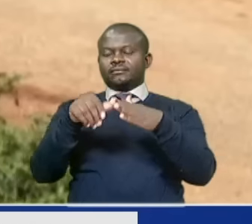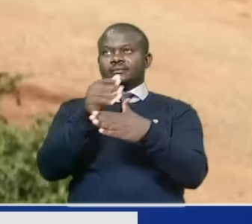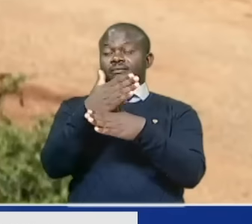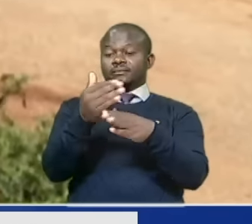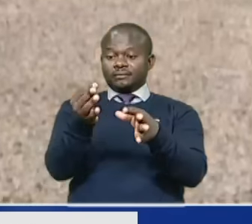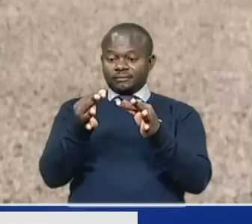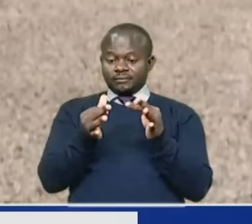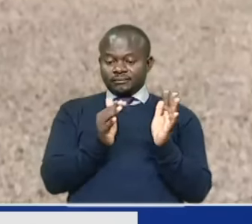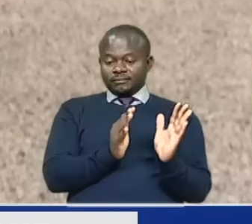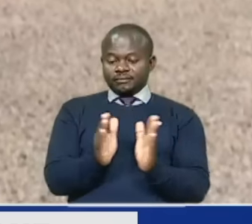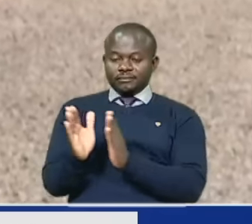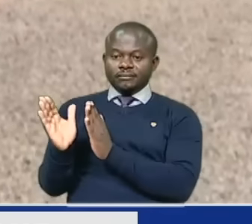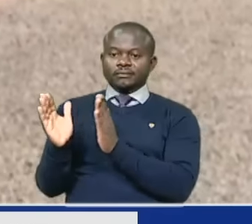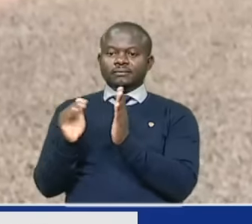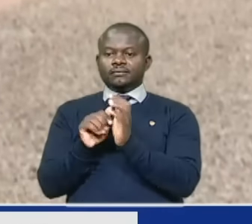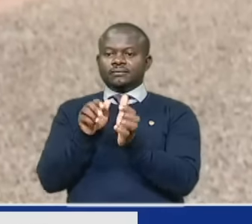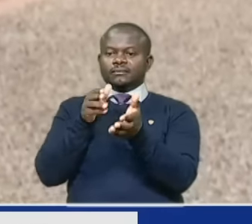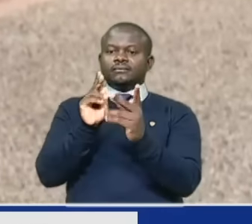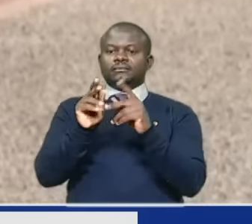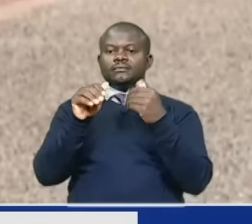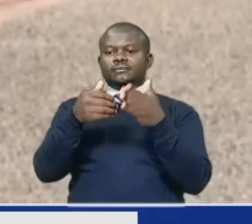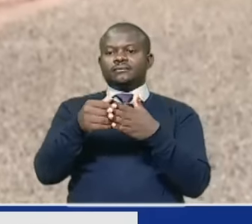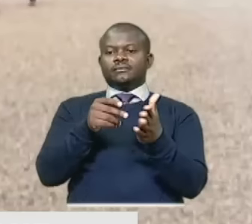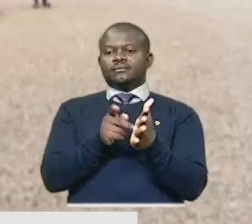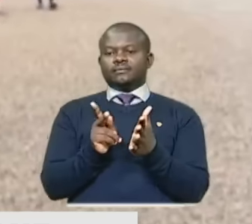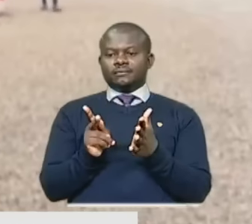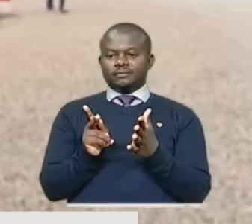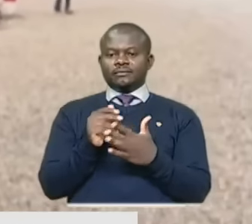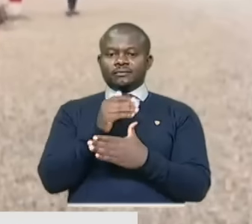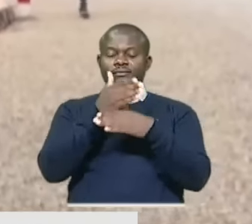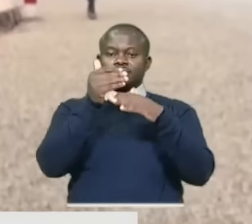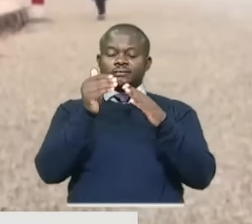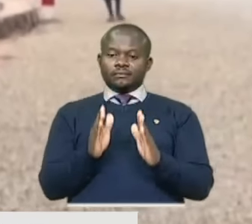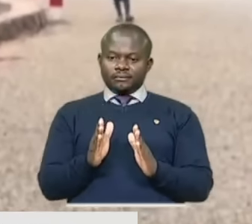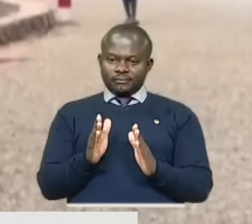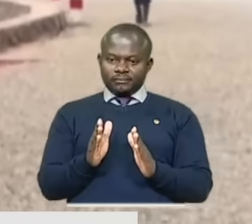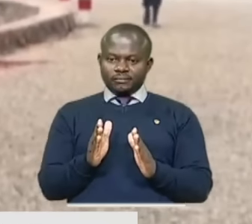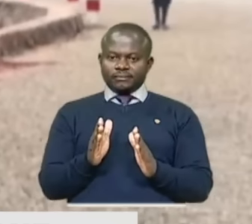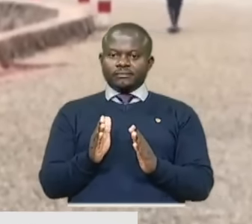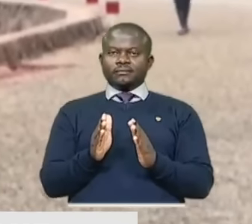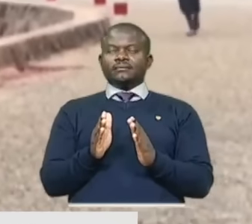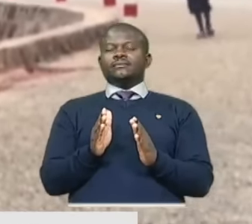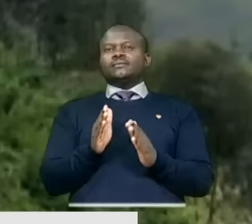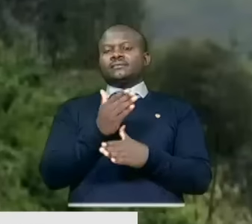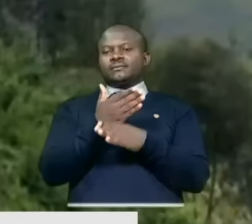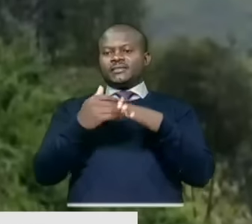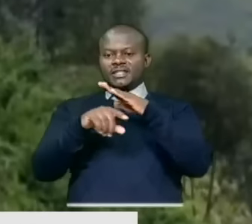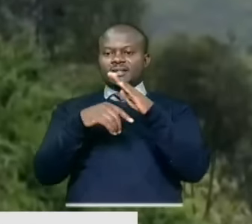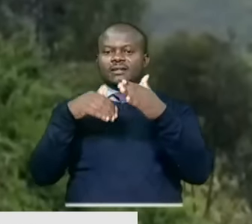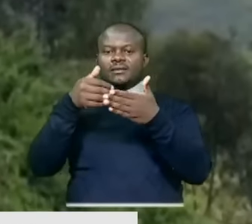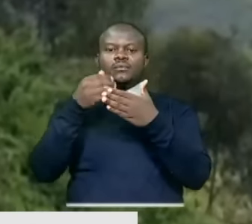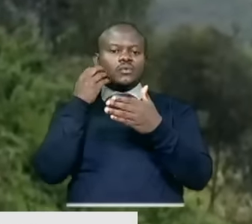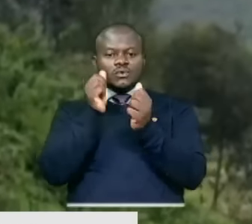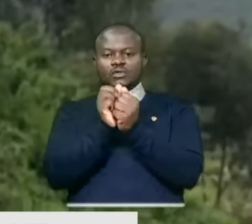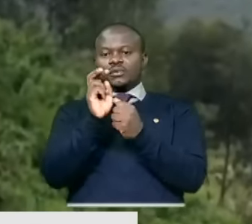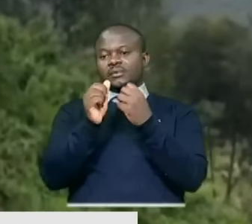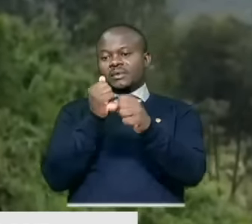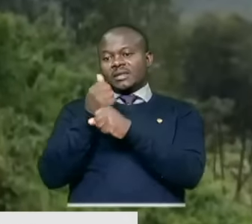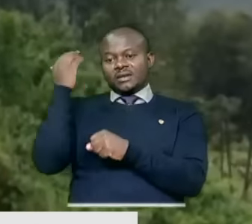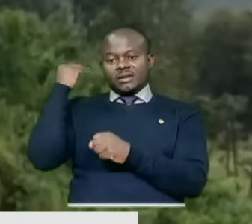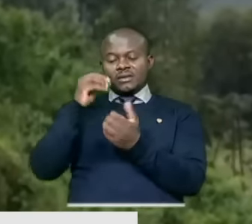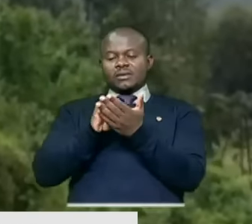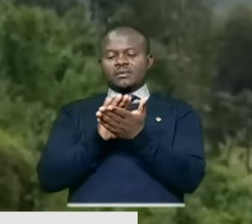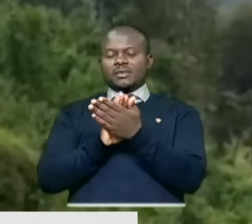y'imari n'igenamigambi nazo tugakurikirana ko abantu bose bishyurwa minisiteri y'ubutegetsi bw'igihugu ivuga ko kugeza mu kuboza umwaka ushize amadosiye angana